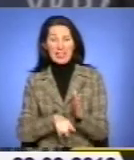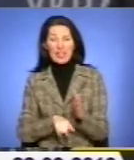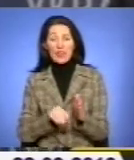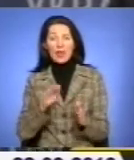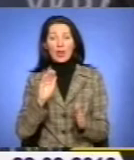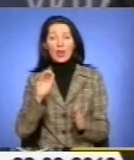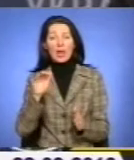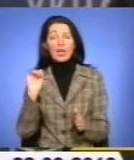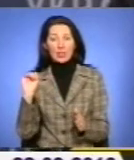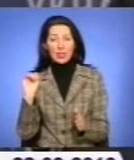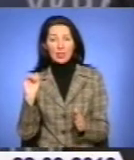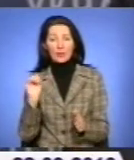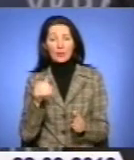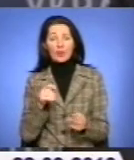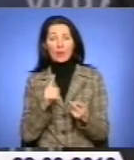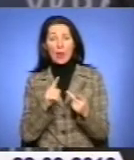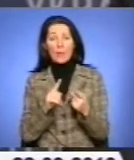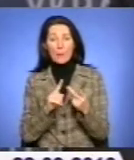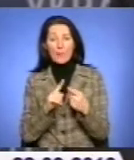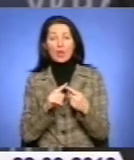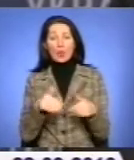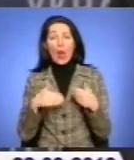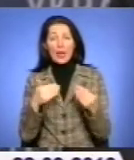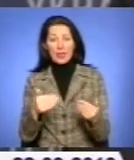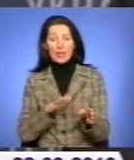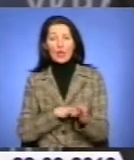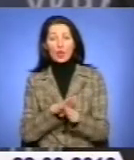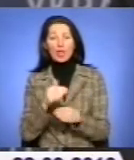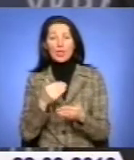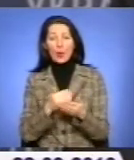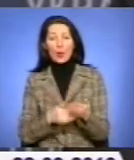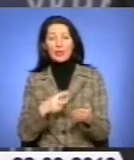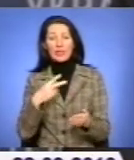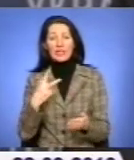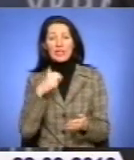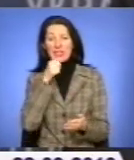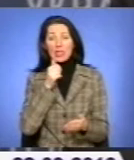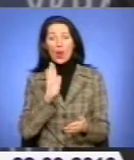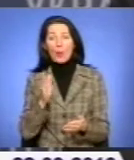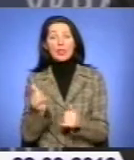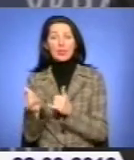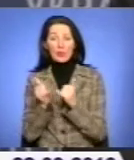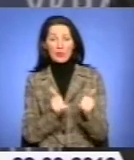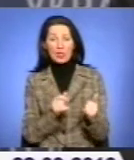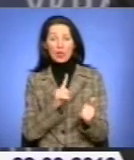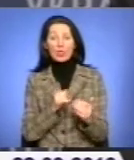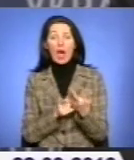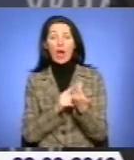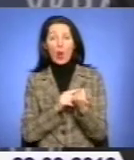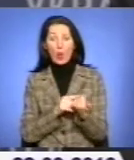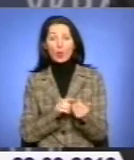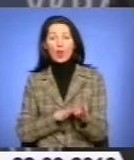Друге. На першому етапі виконання програми 2013 рік це буде забезпечено за рахунок